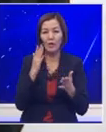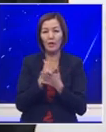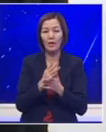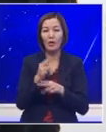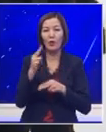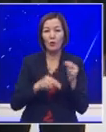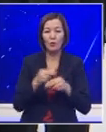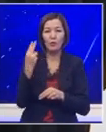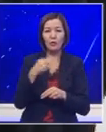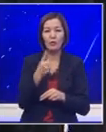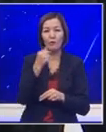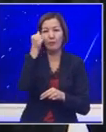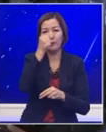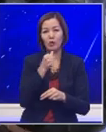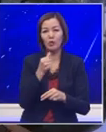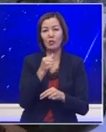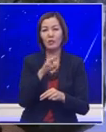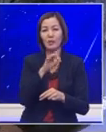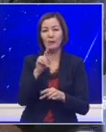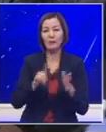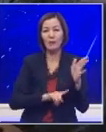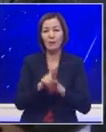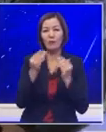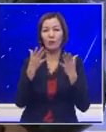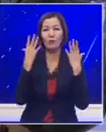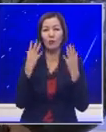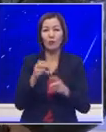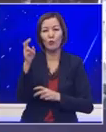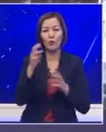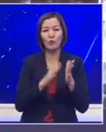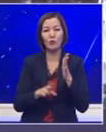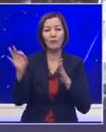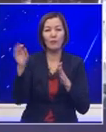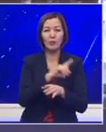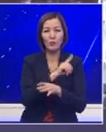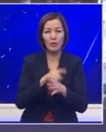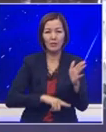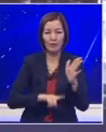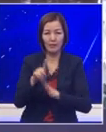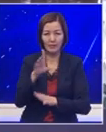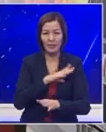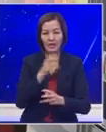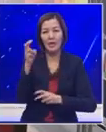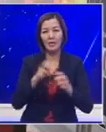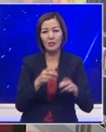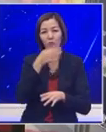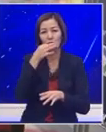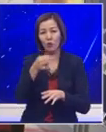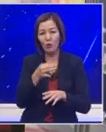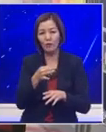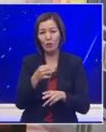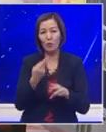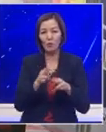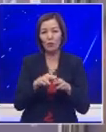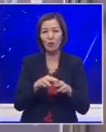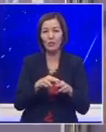құрылысы 2021 жылдың тамызында басталған. Бүгінгі таңда 90% қуаттылығын іске қосып отыр. Кәсіпорын жауаптылары осы жылдың